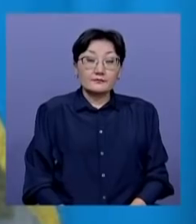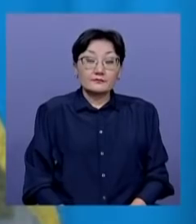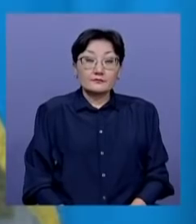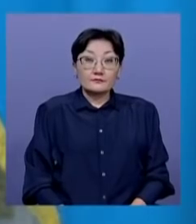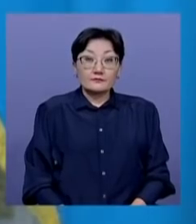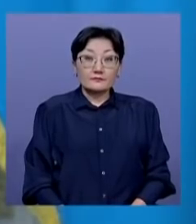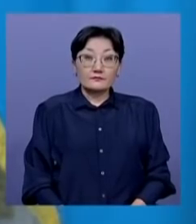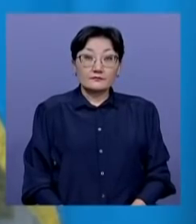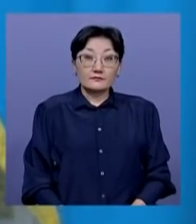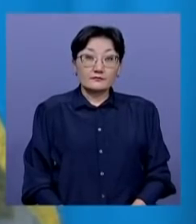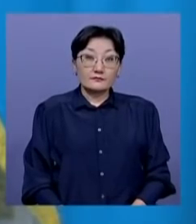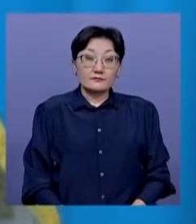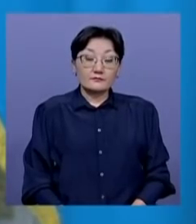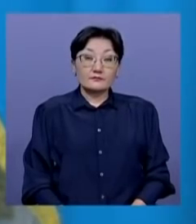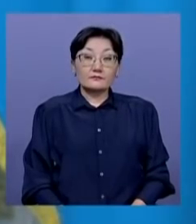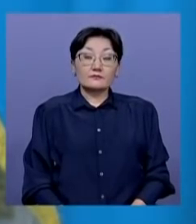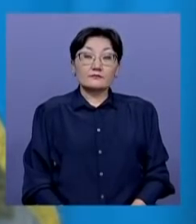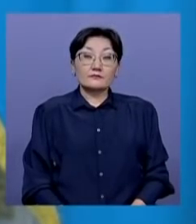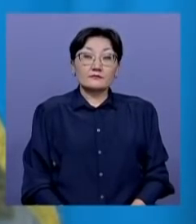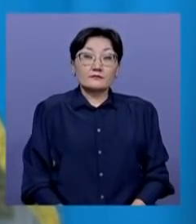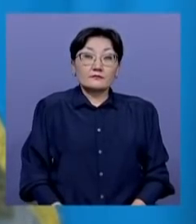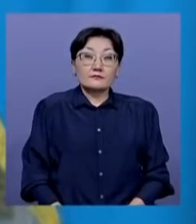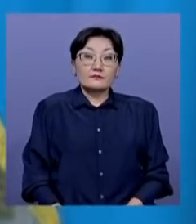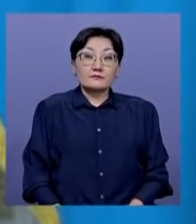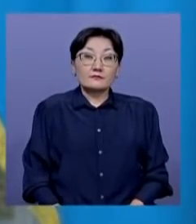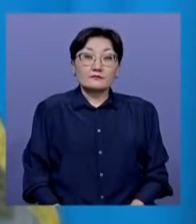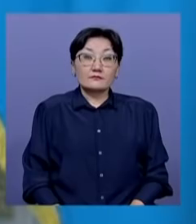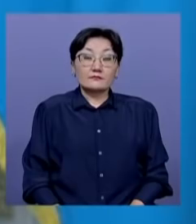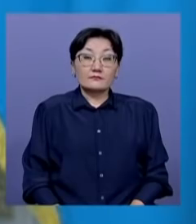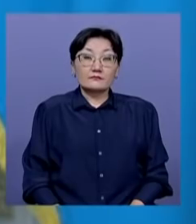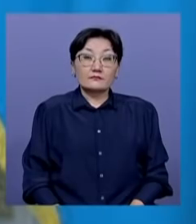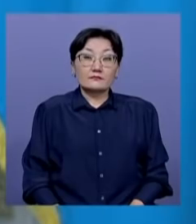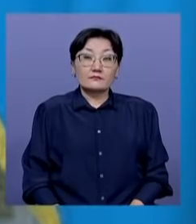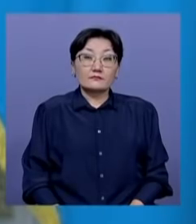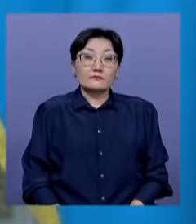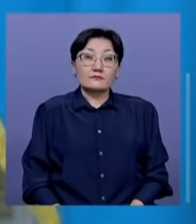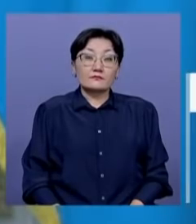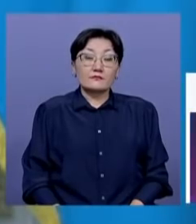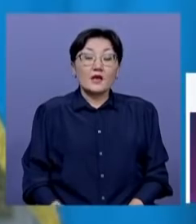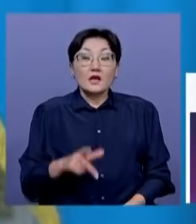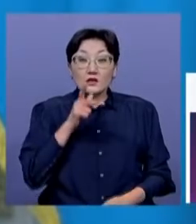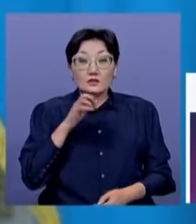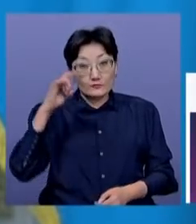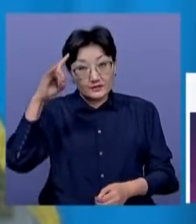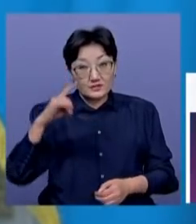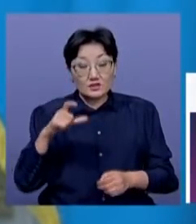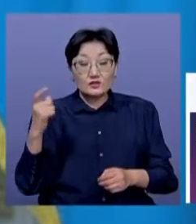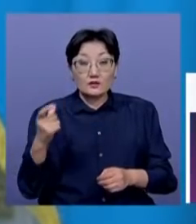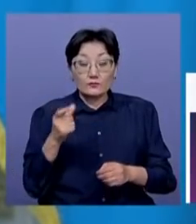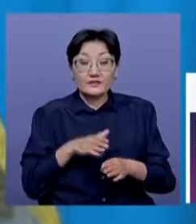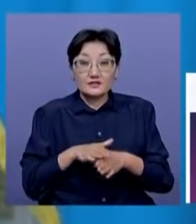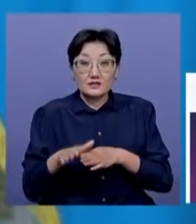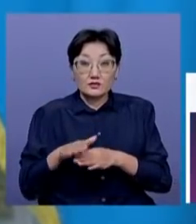Korean investments into the Kazakh economy surpassed $7 billion. Кореяның Қазақстан экономикасына